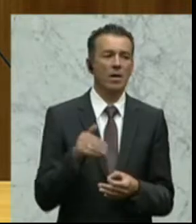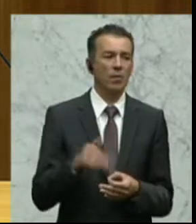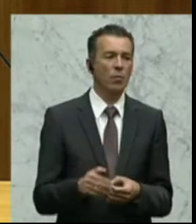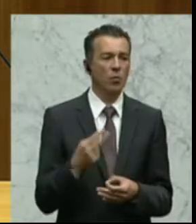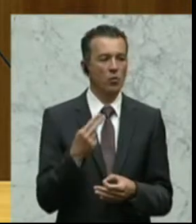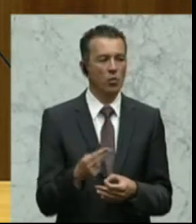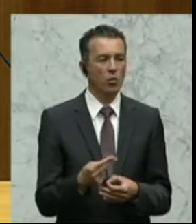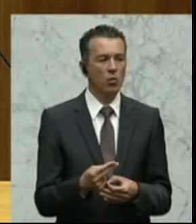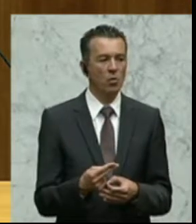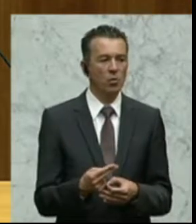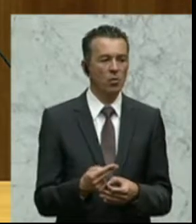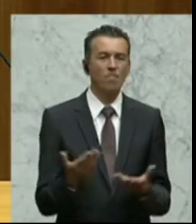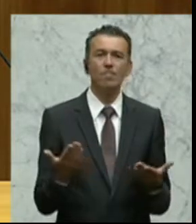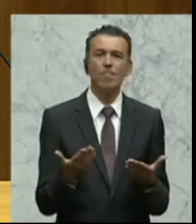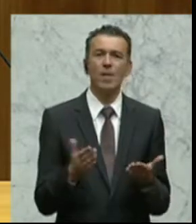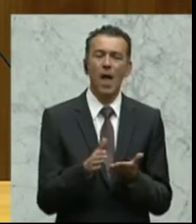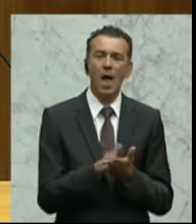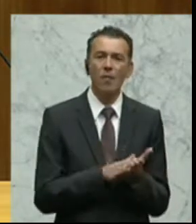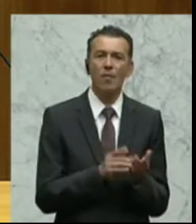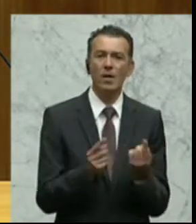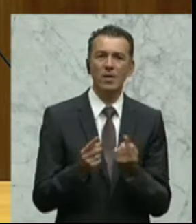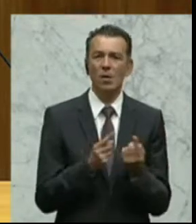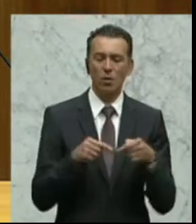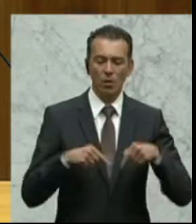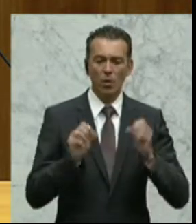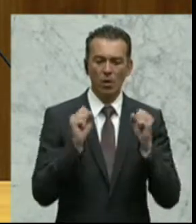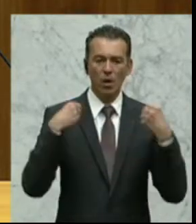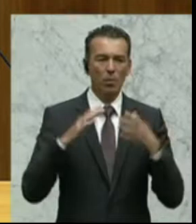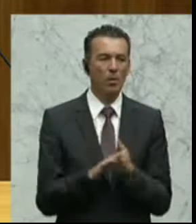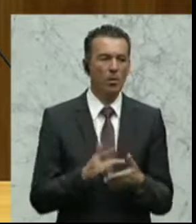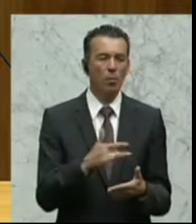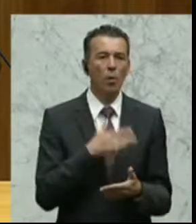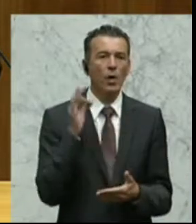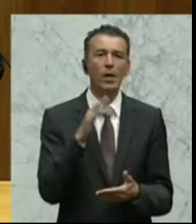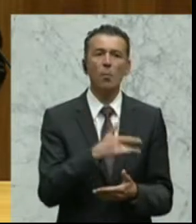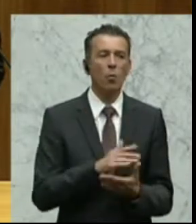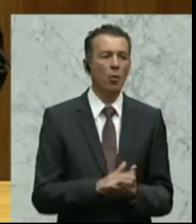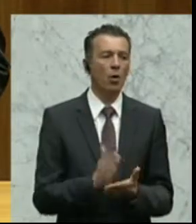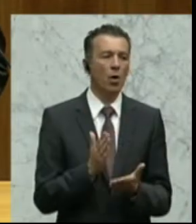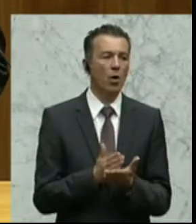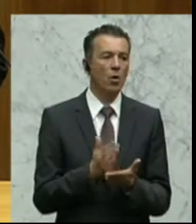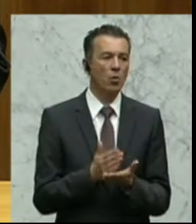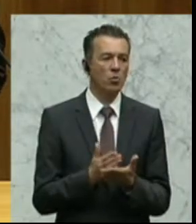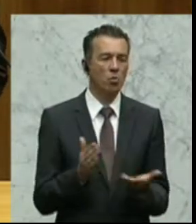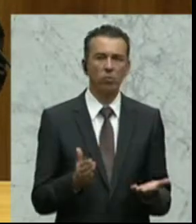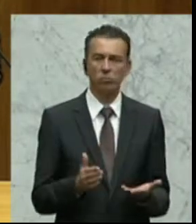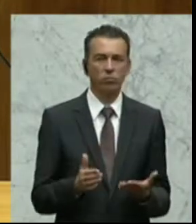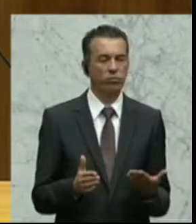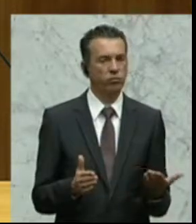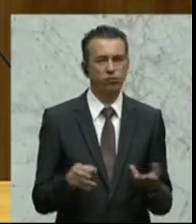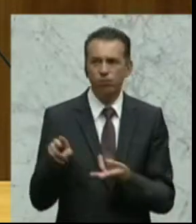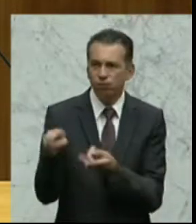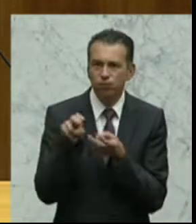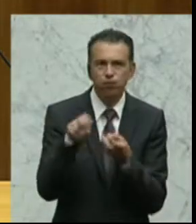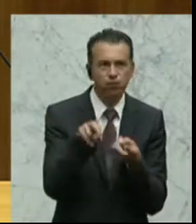wir ausgehen. In dieser Republik werden die Bürgerinnen und Bürger schon nach allen Regeln der Kunst geschröpft. Und jetzt dann